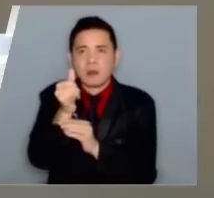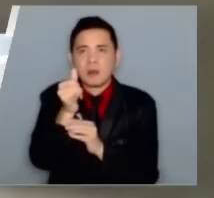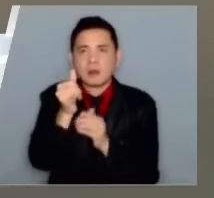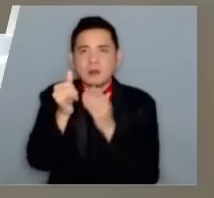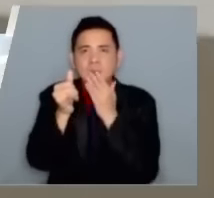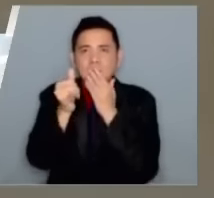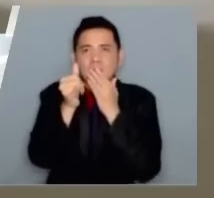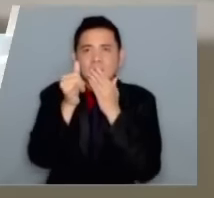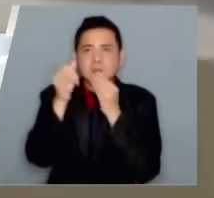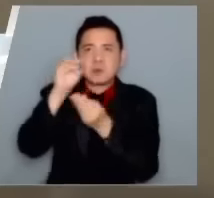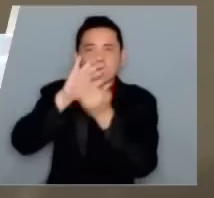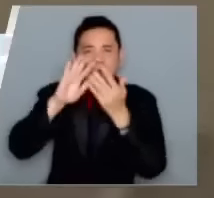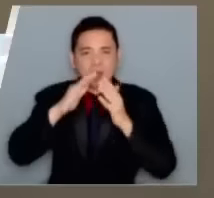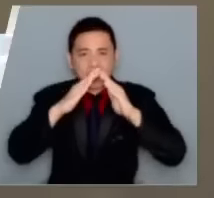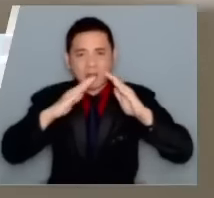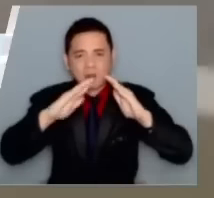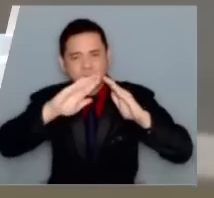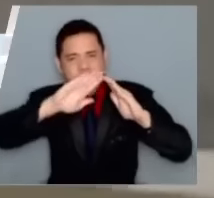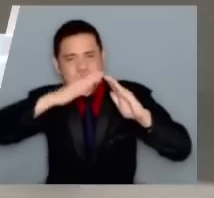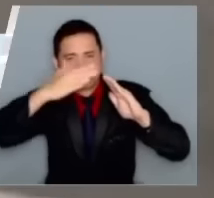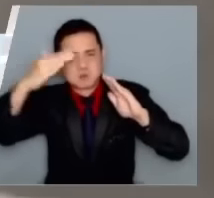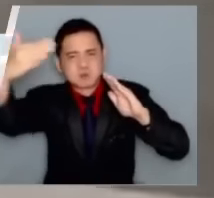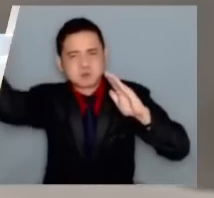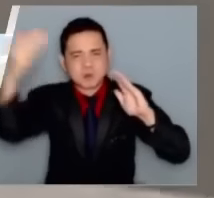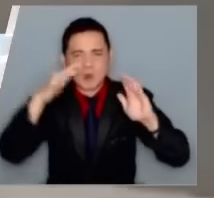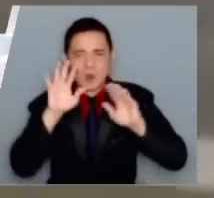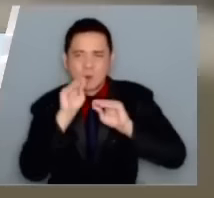ng isang bahay. Isang puno ang nabuwal.